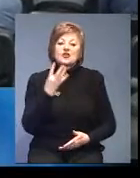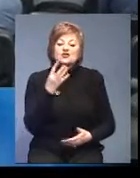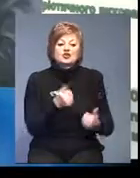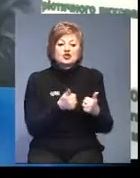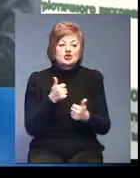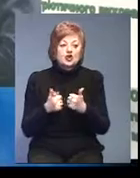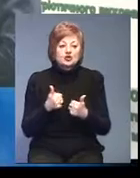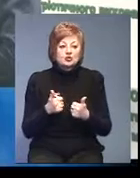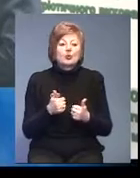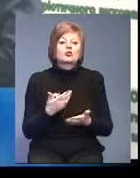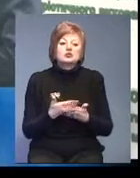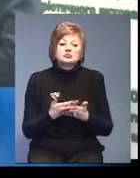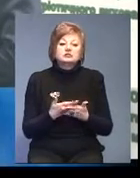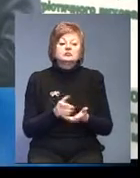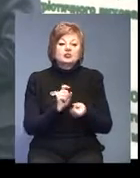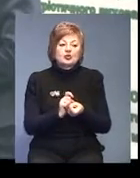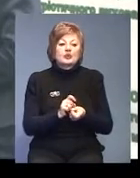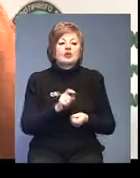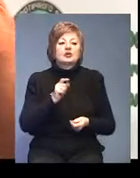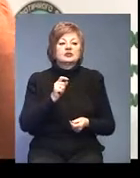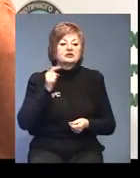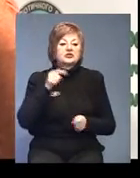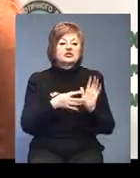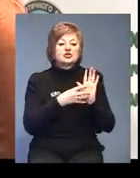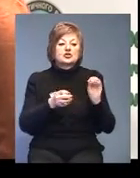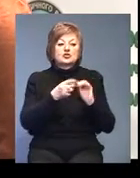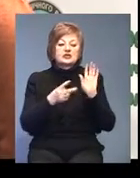із настільної гри «100 років боротьби» Українська революція